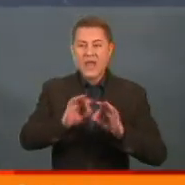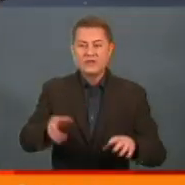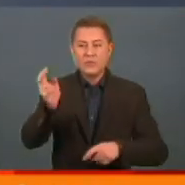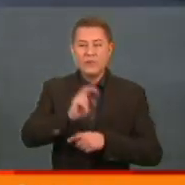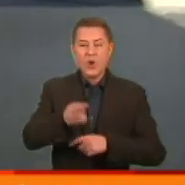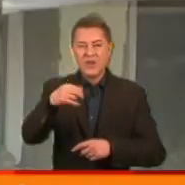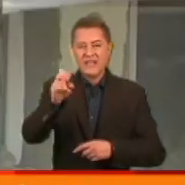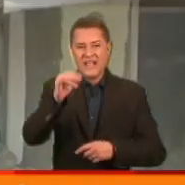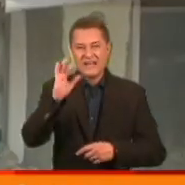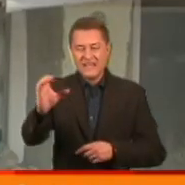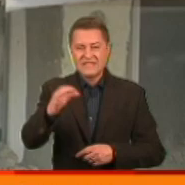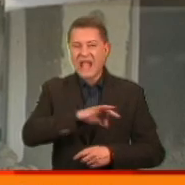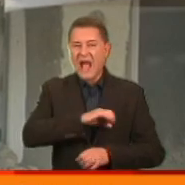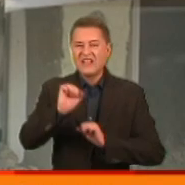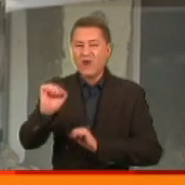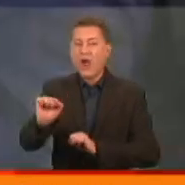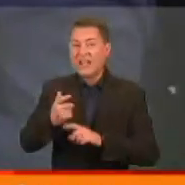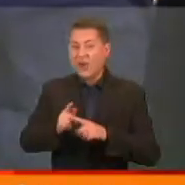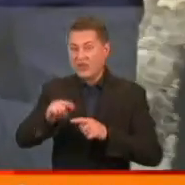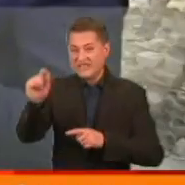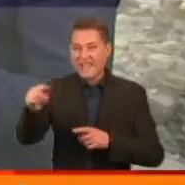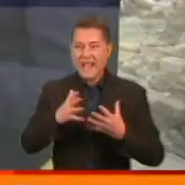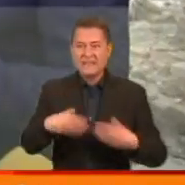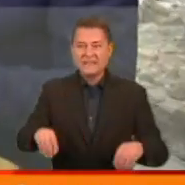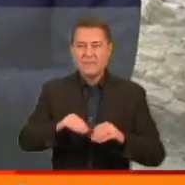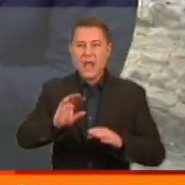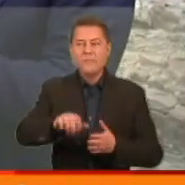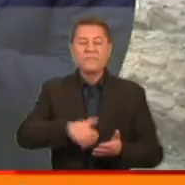Денис, адвокат сім'ї. Що ми розкопали?